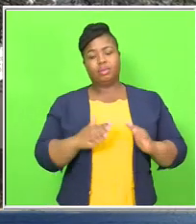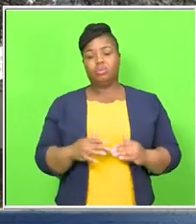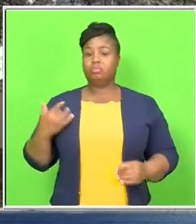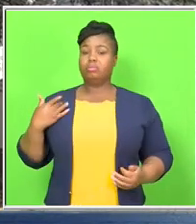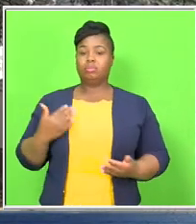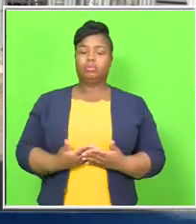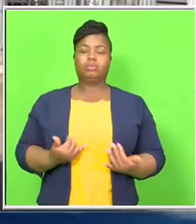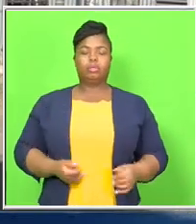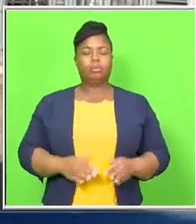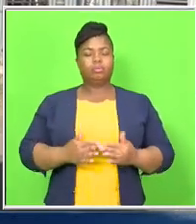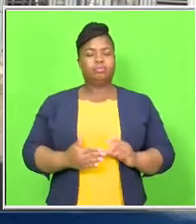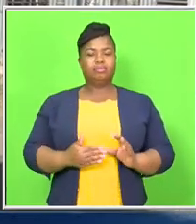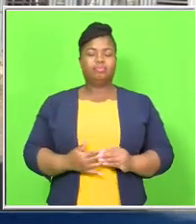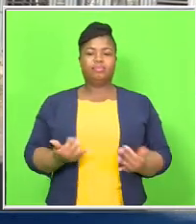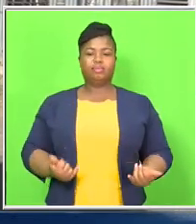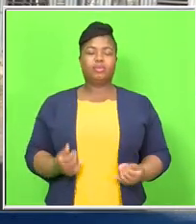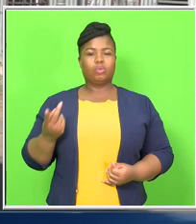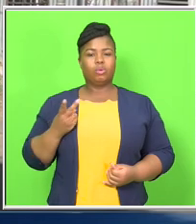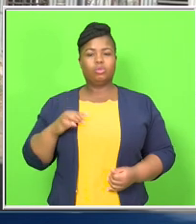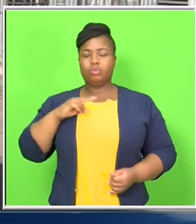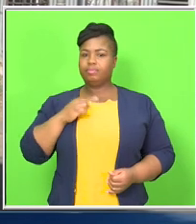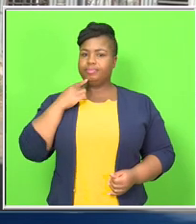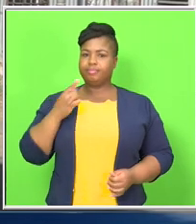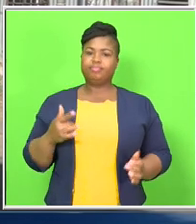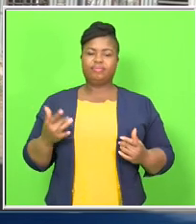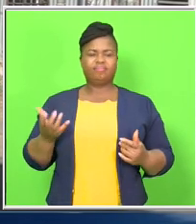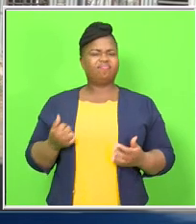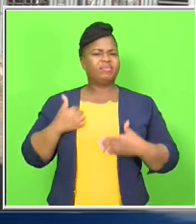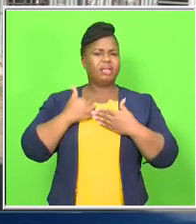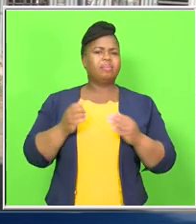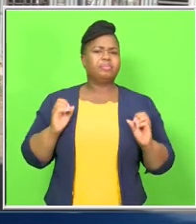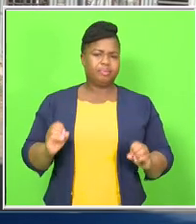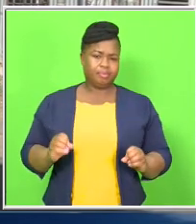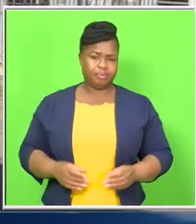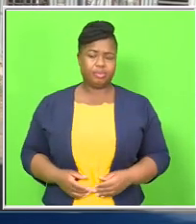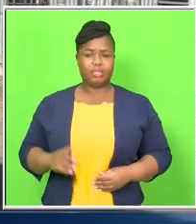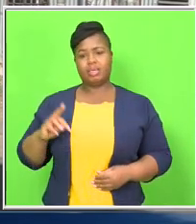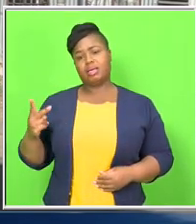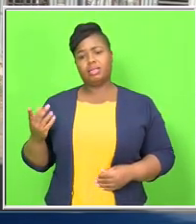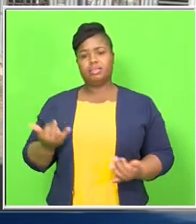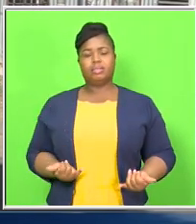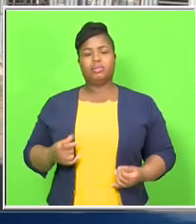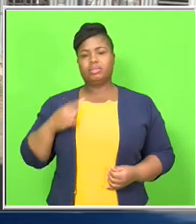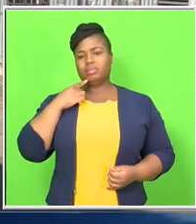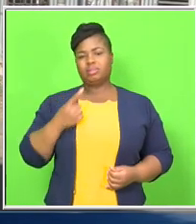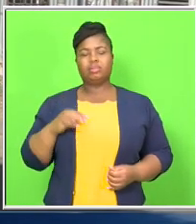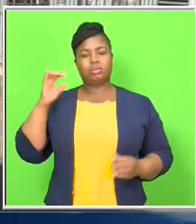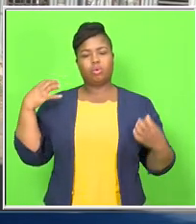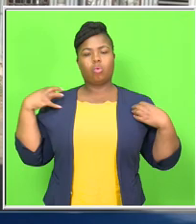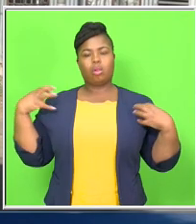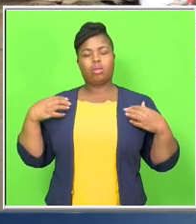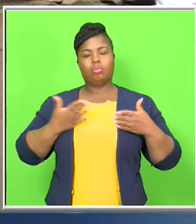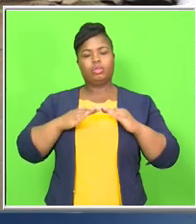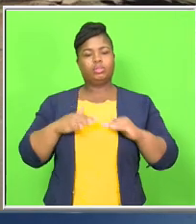lango kwa bashali Oku bape chonge nga lwe Ningapandle konyeto Aba nye kunangu Kuba saseli kui holo ya